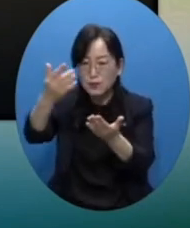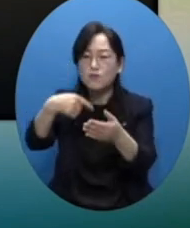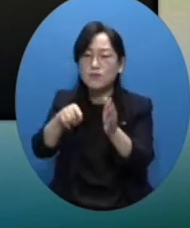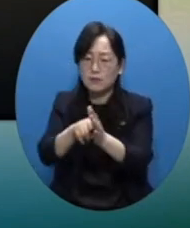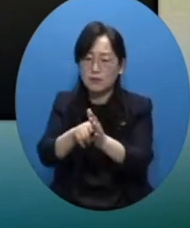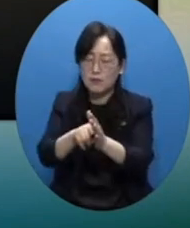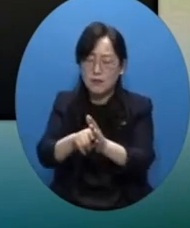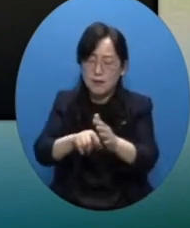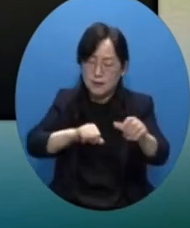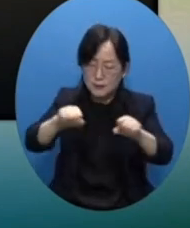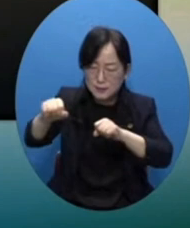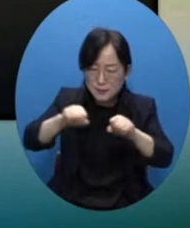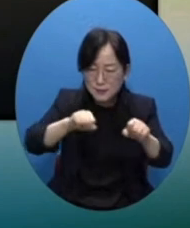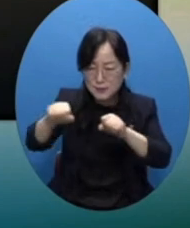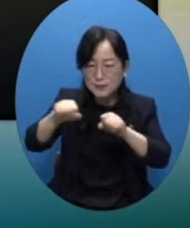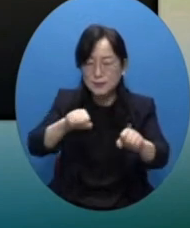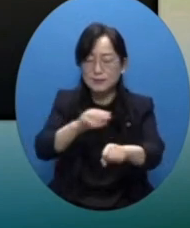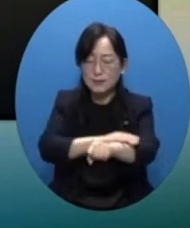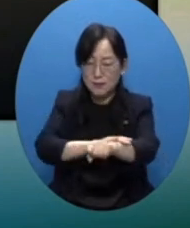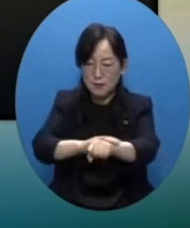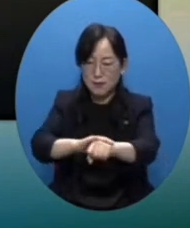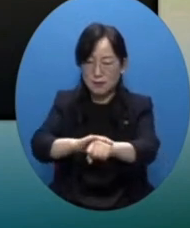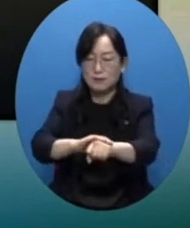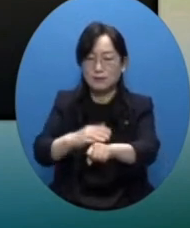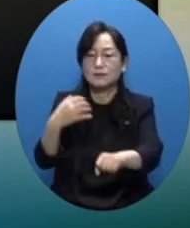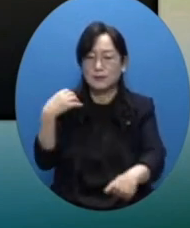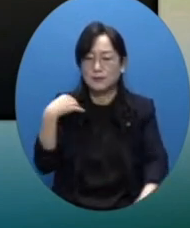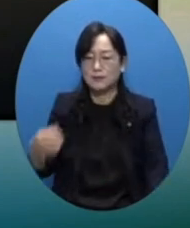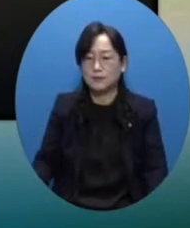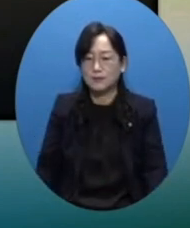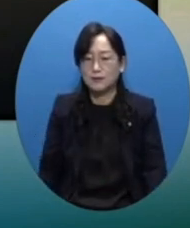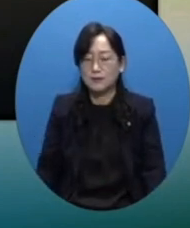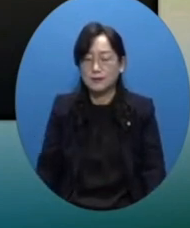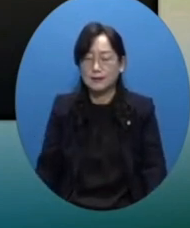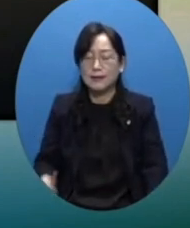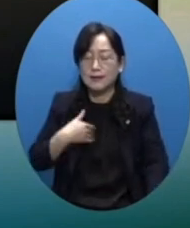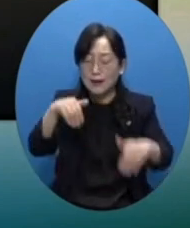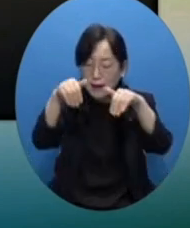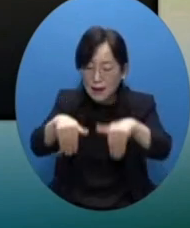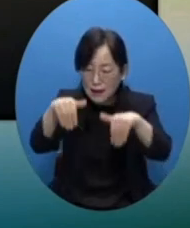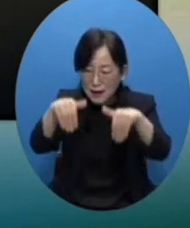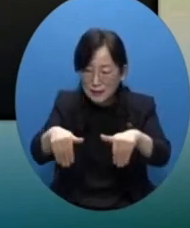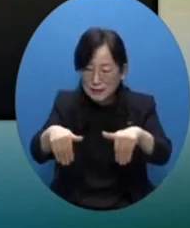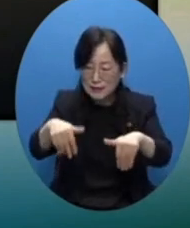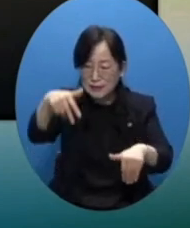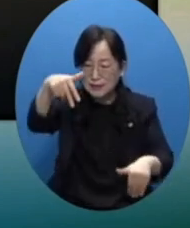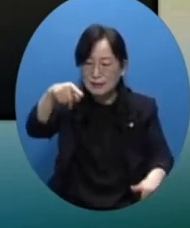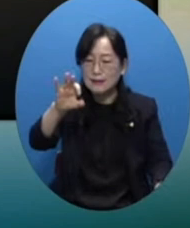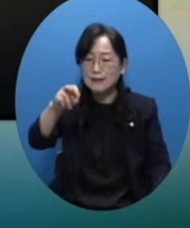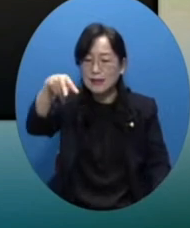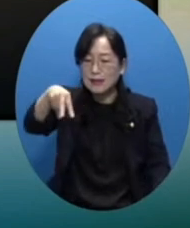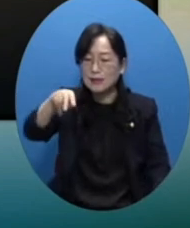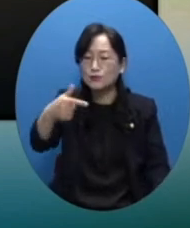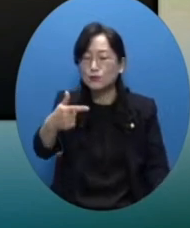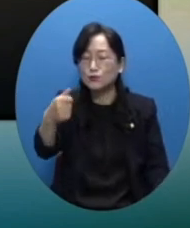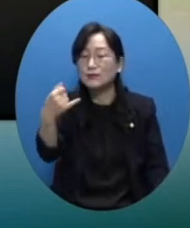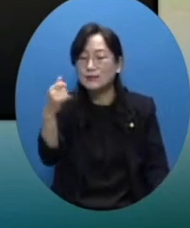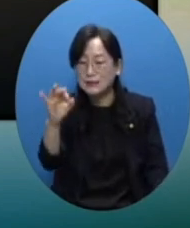그는 잘 감당할 했습니다 그는 하인 장 수능에서 그